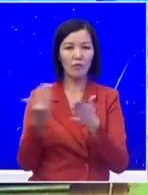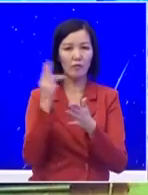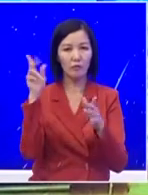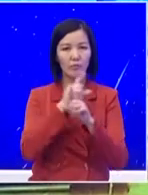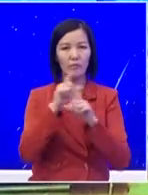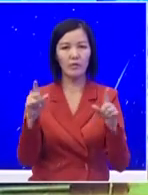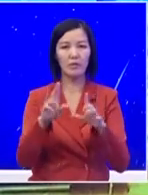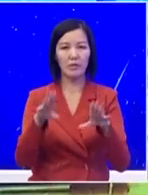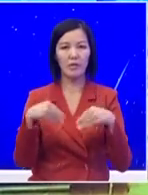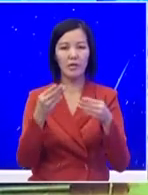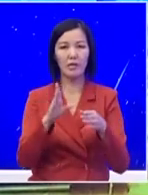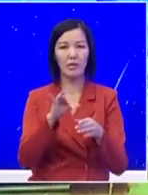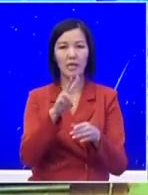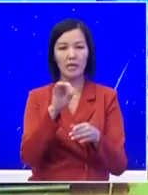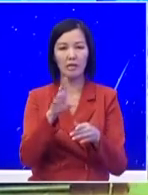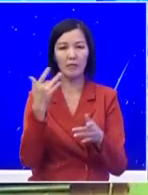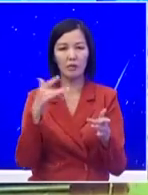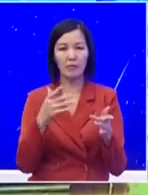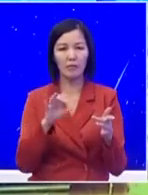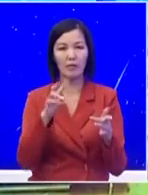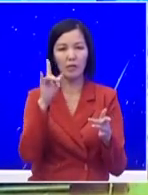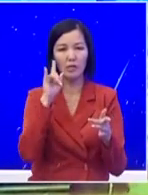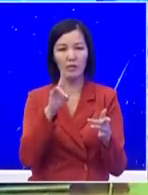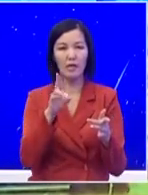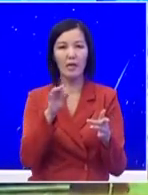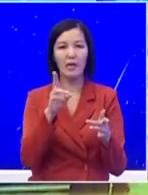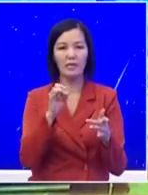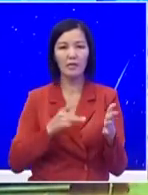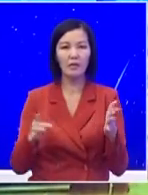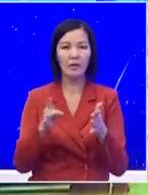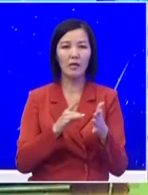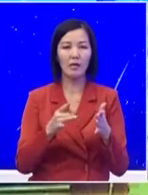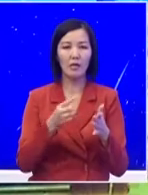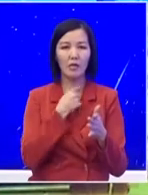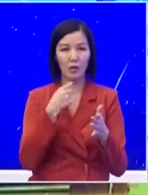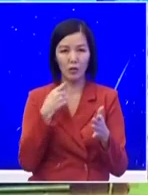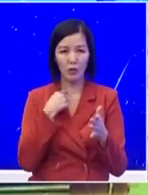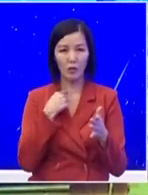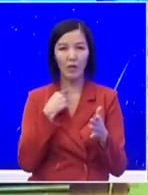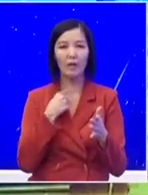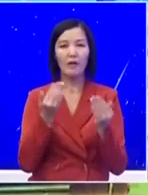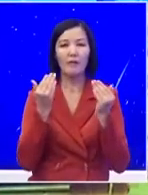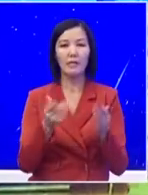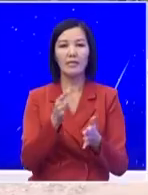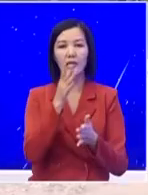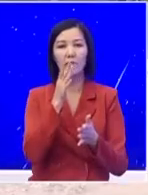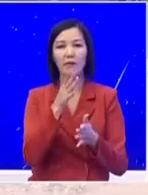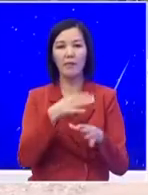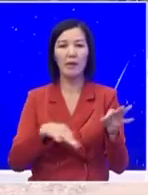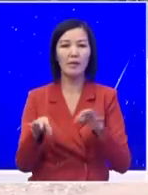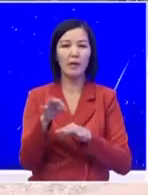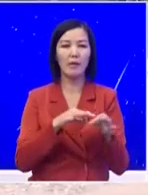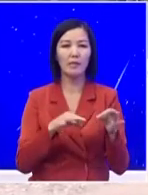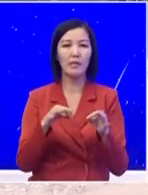будут сданы в эксплуатацию в Вилийском, Жамбылском, Бекшиказахском, Карасайском районах, а также в городе Талдыкурган. В настоящее